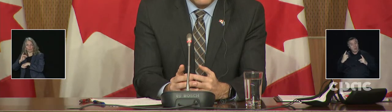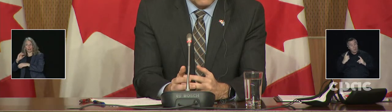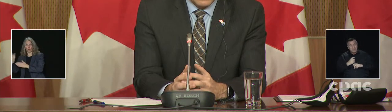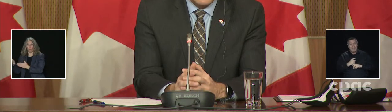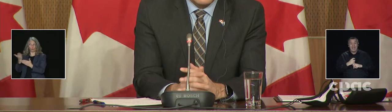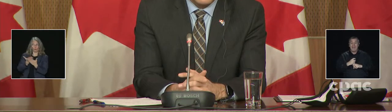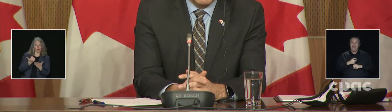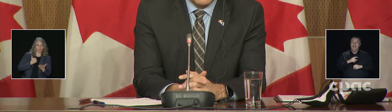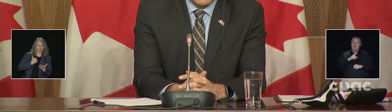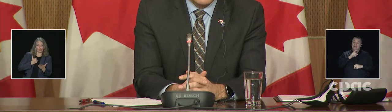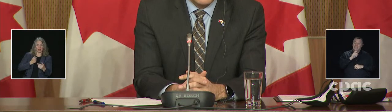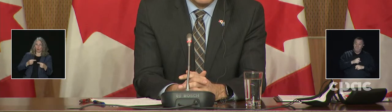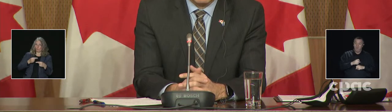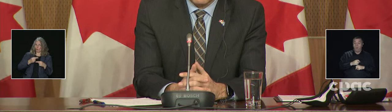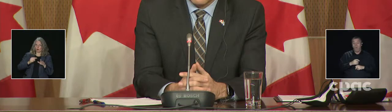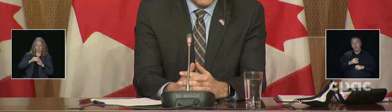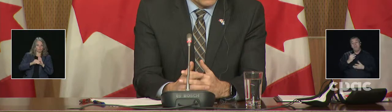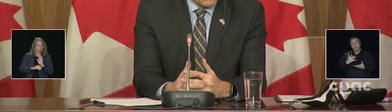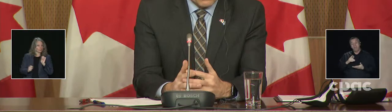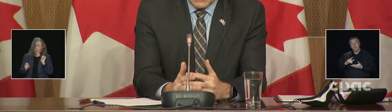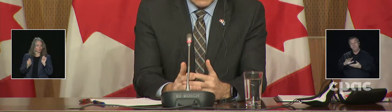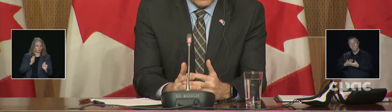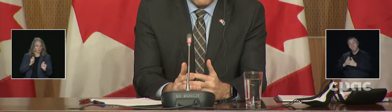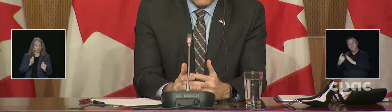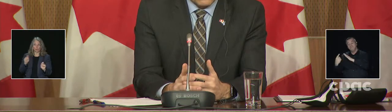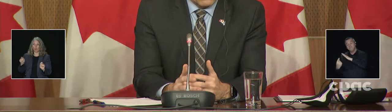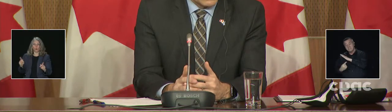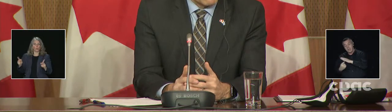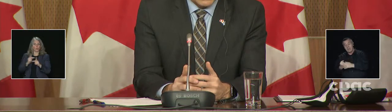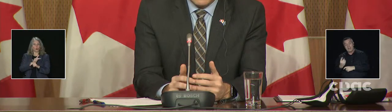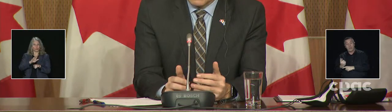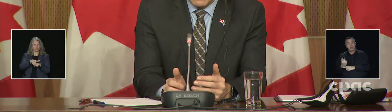à devoir se mettre en quarantaine pour un certain